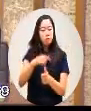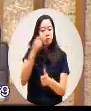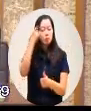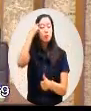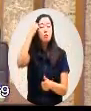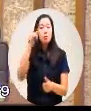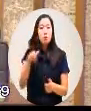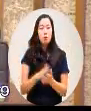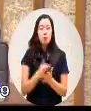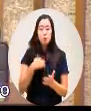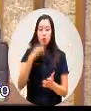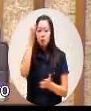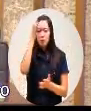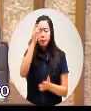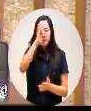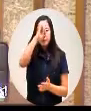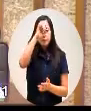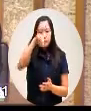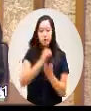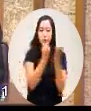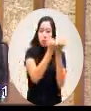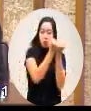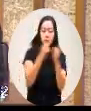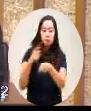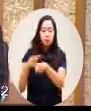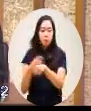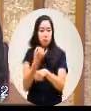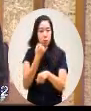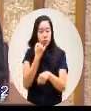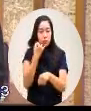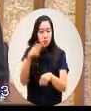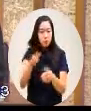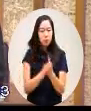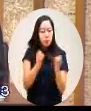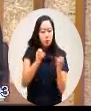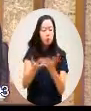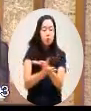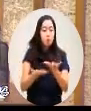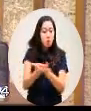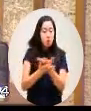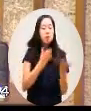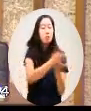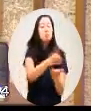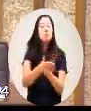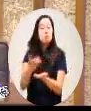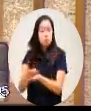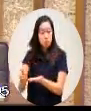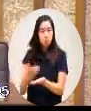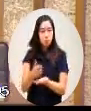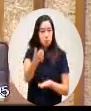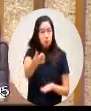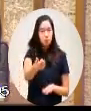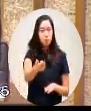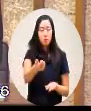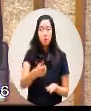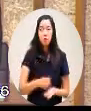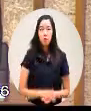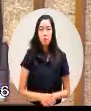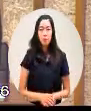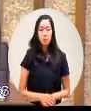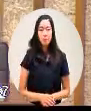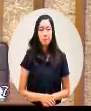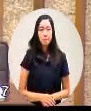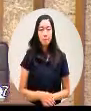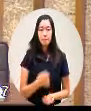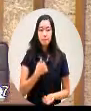期待，就是说有时候有一些道德或习俗，我们来用沟通的方式能够解决问题，其实也未尝不是一件好事